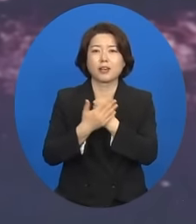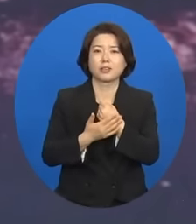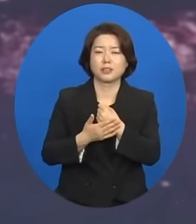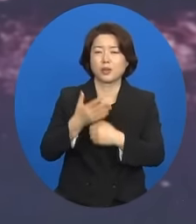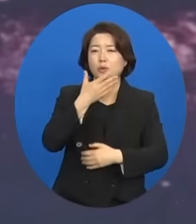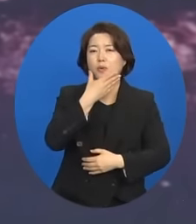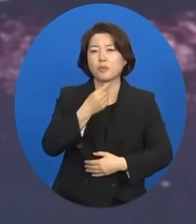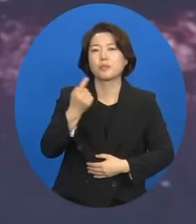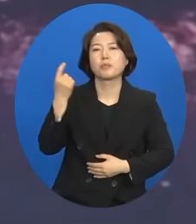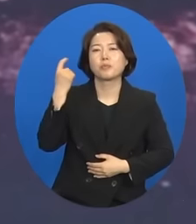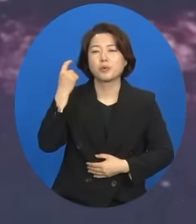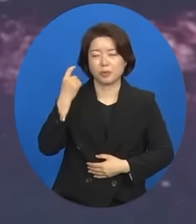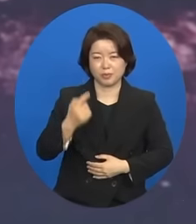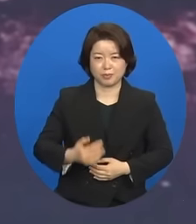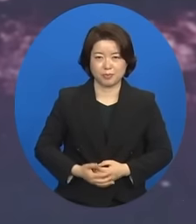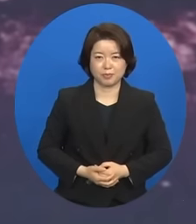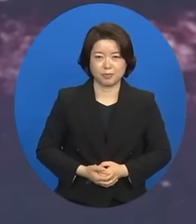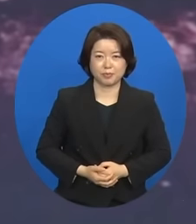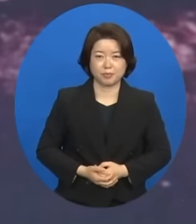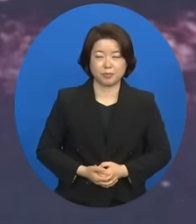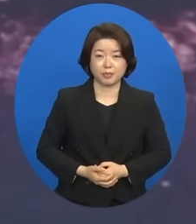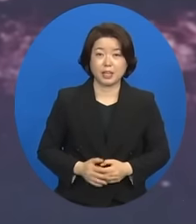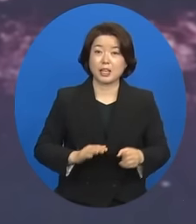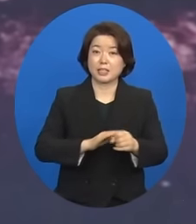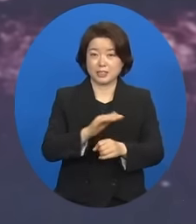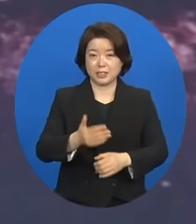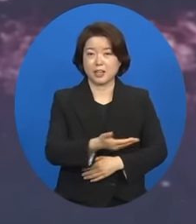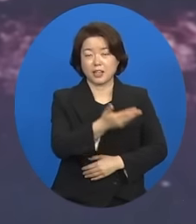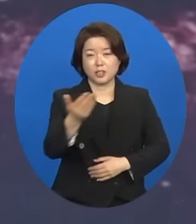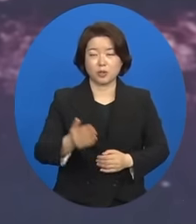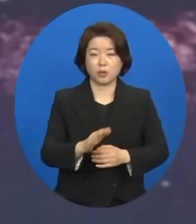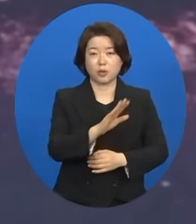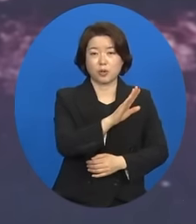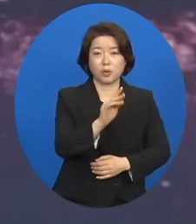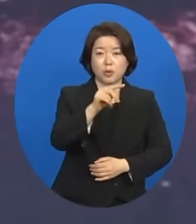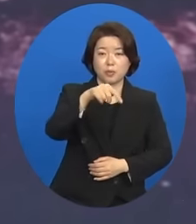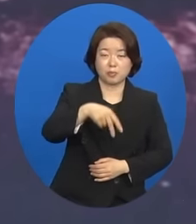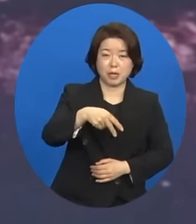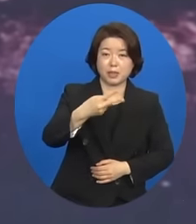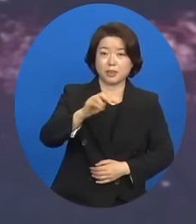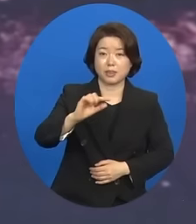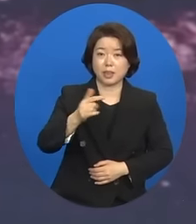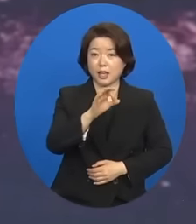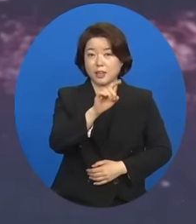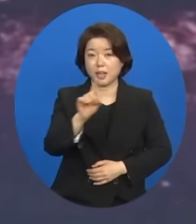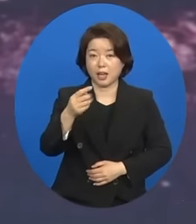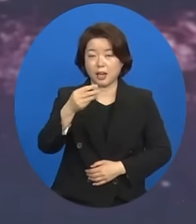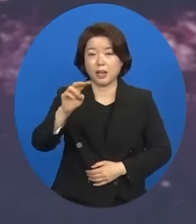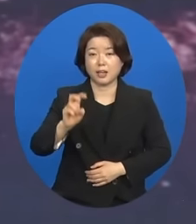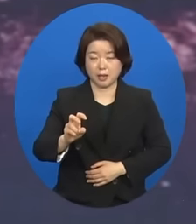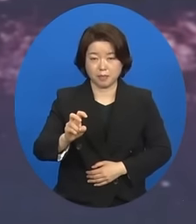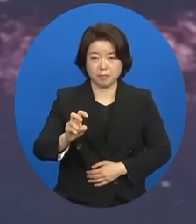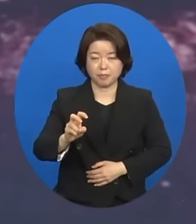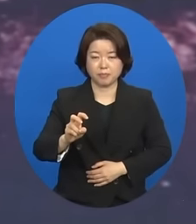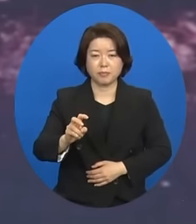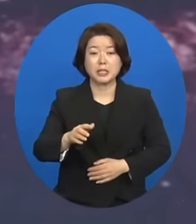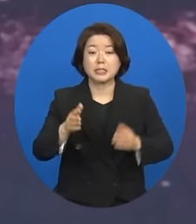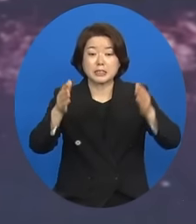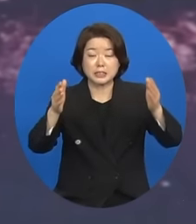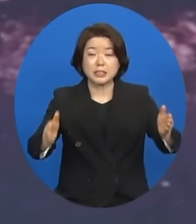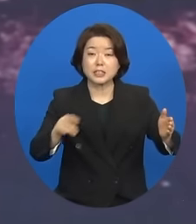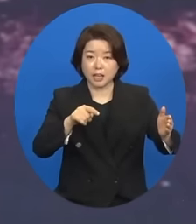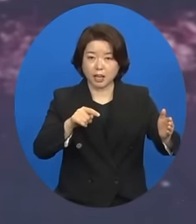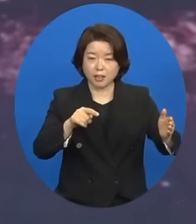복음인 모릅니다 사랑하는 여러분 바단 아람을 여러분 통과해야 됩니다 그 기간이